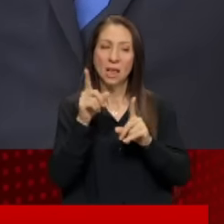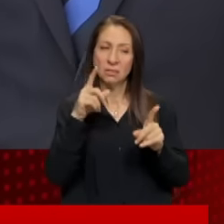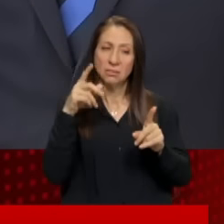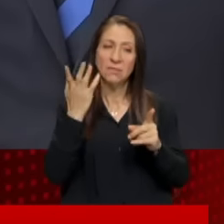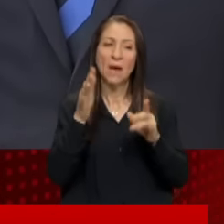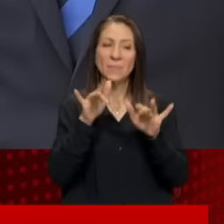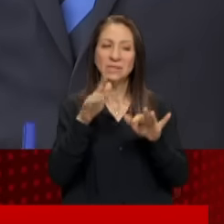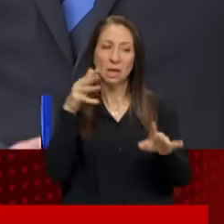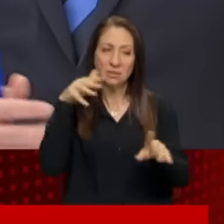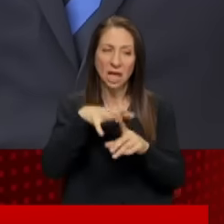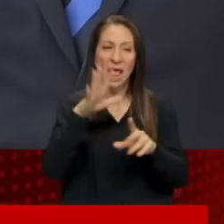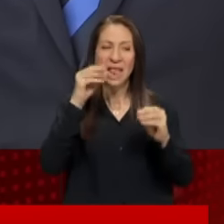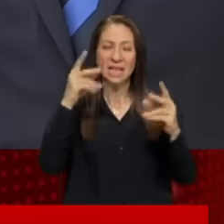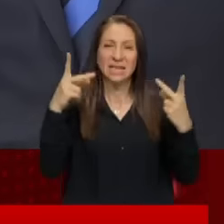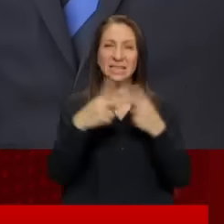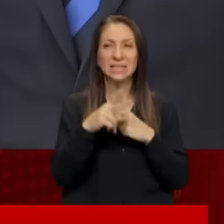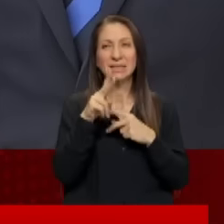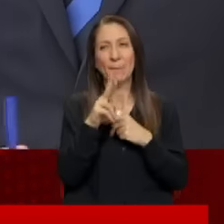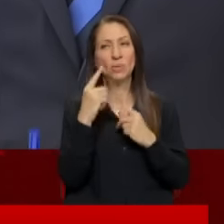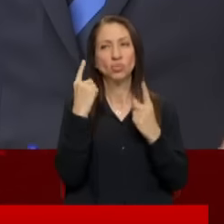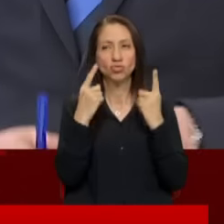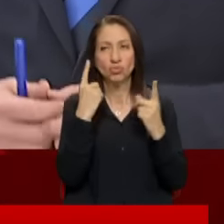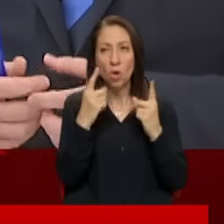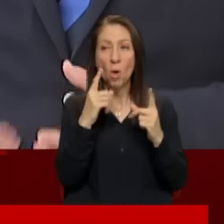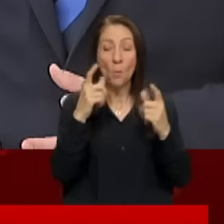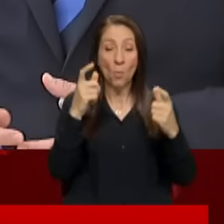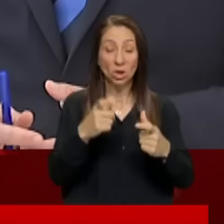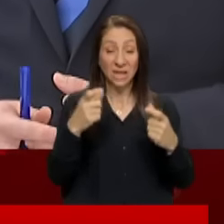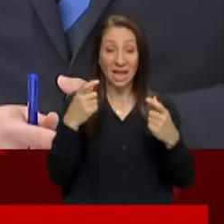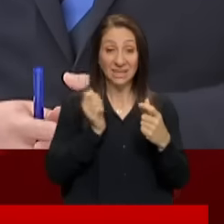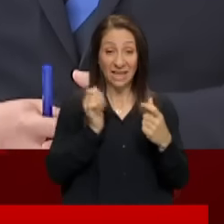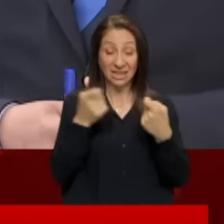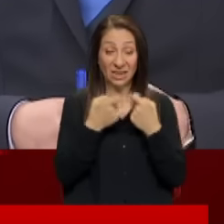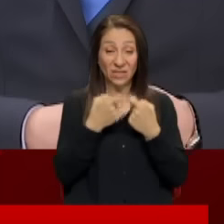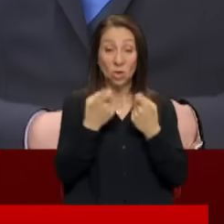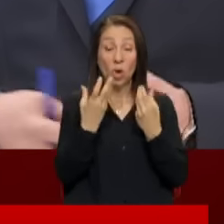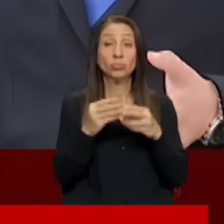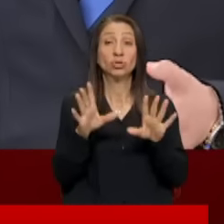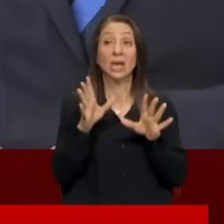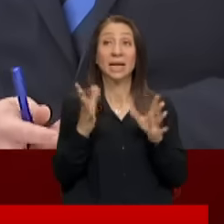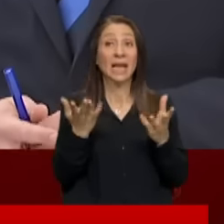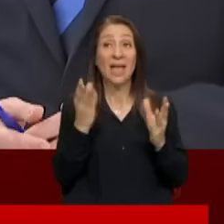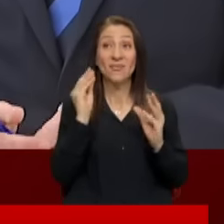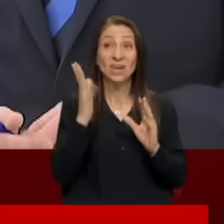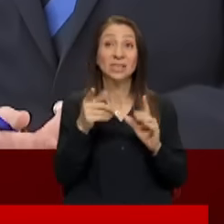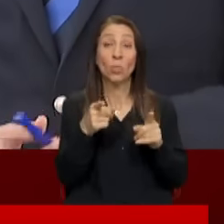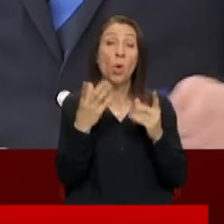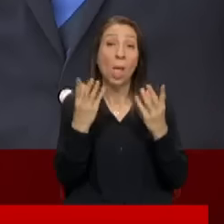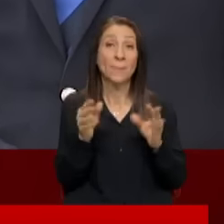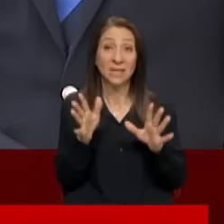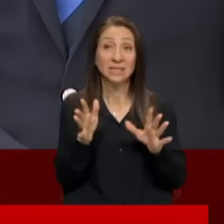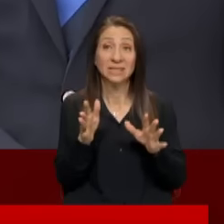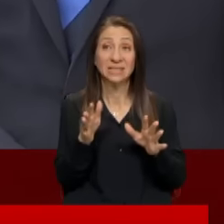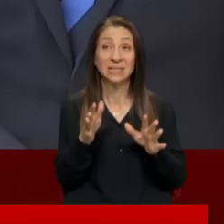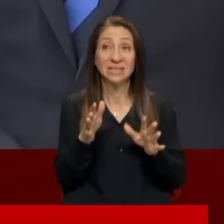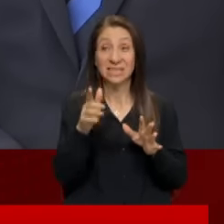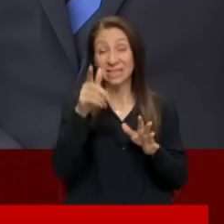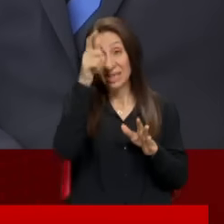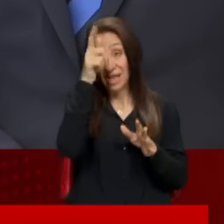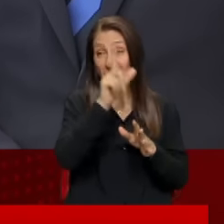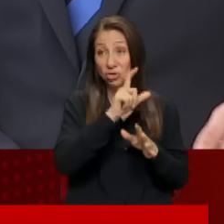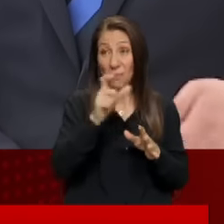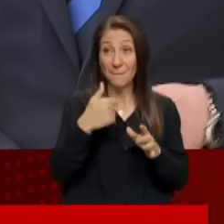elektrik kesintisi boyutunda olacağı yönünde. Çünkü bölgesel çatışmayı tetiklemeyecek harekat en fazla bu olabilir. İran'dan bir